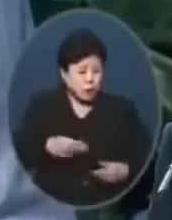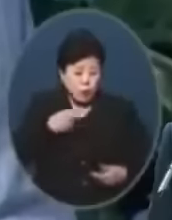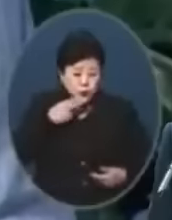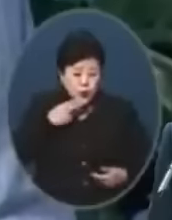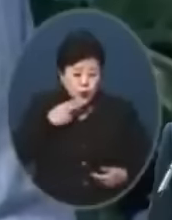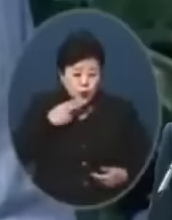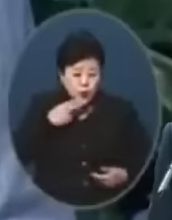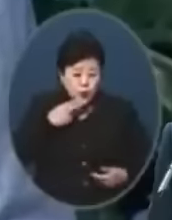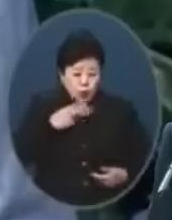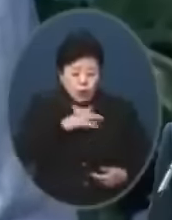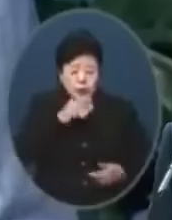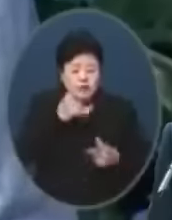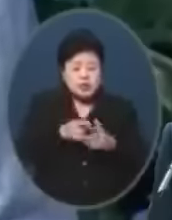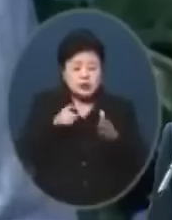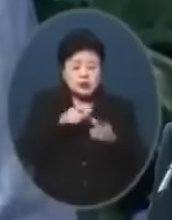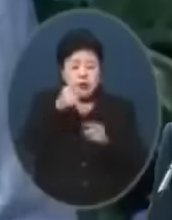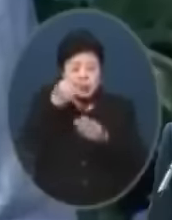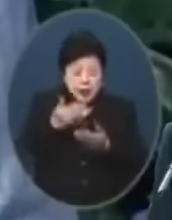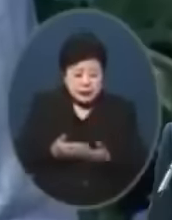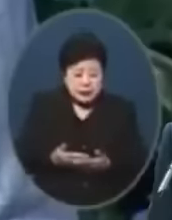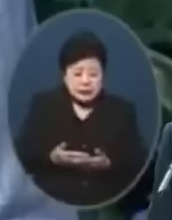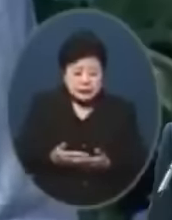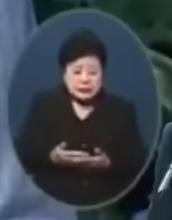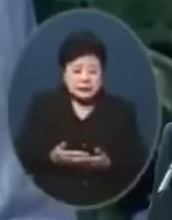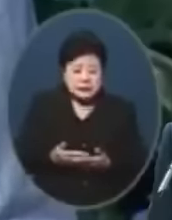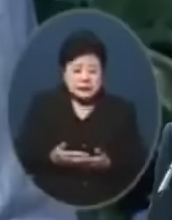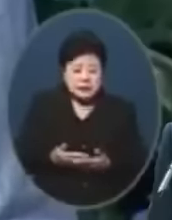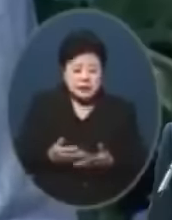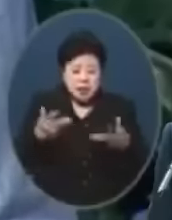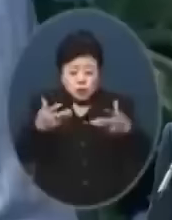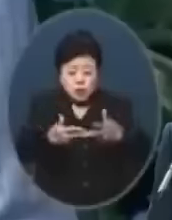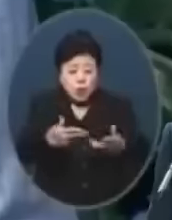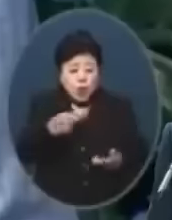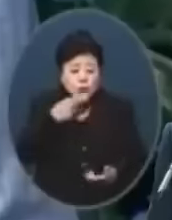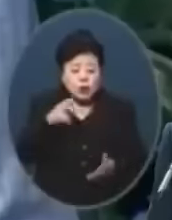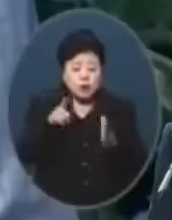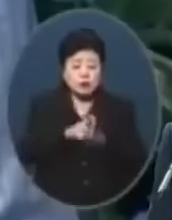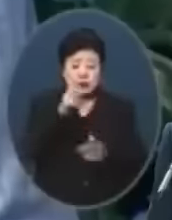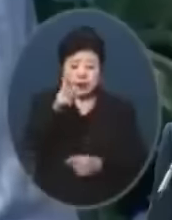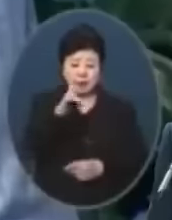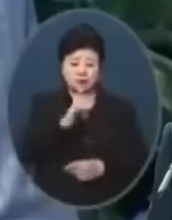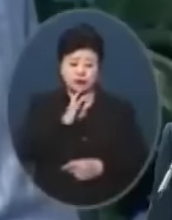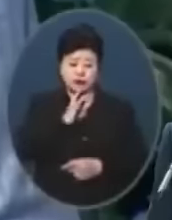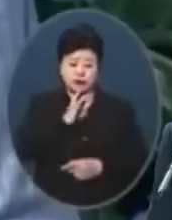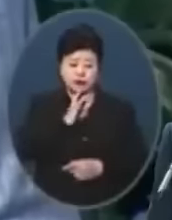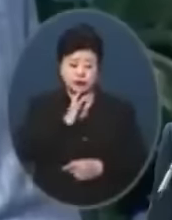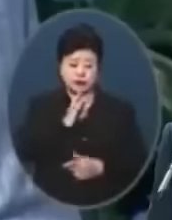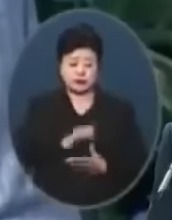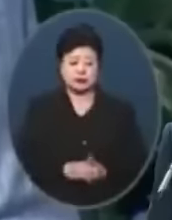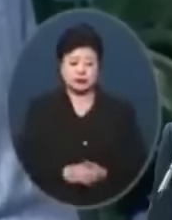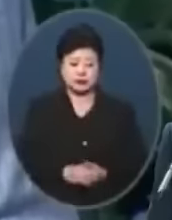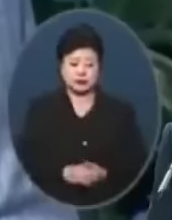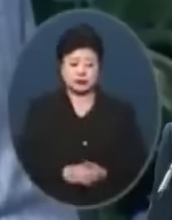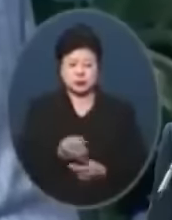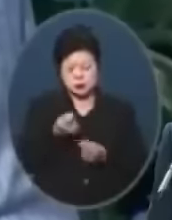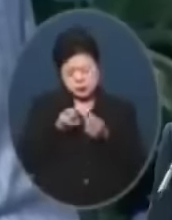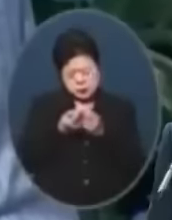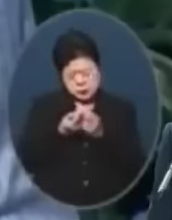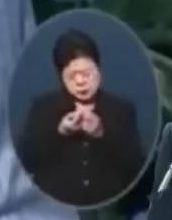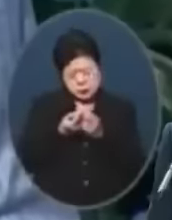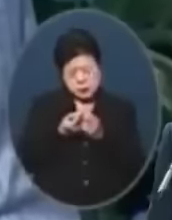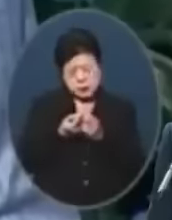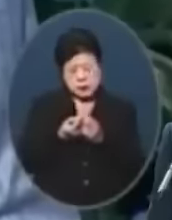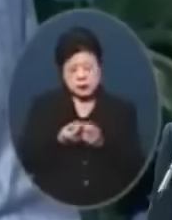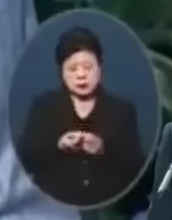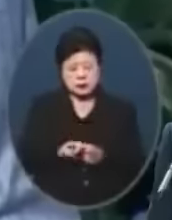우리 예수 믿고 구원받은 데는 조건이 없습니다. 믿음 하나밖에 없습니다. 손가락 하나라도 이렇게